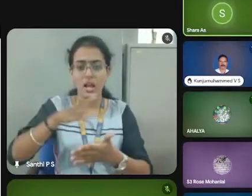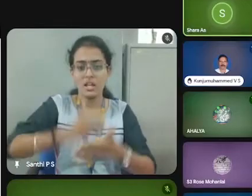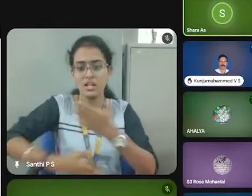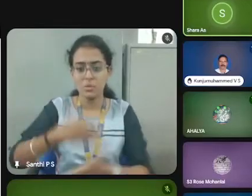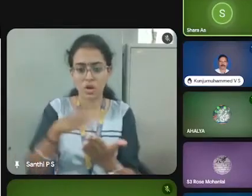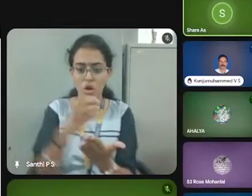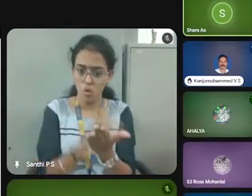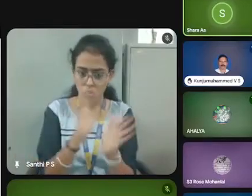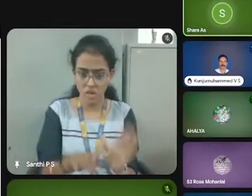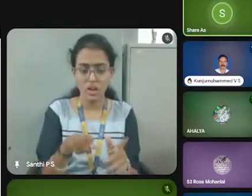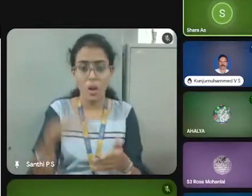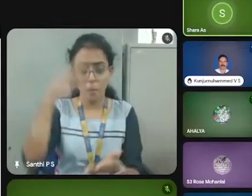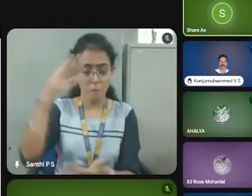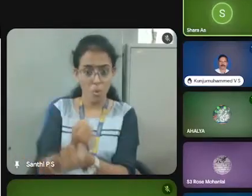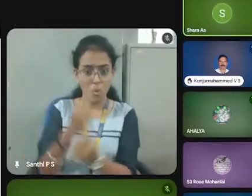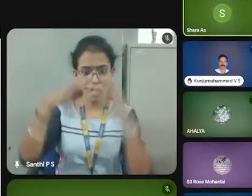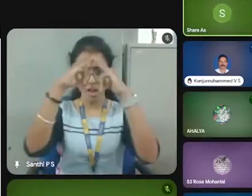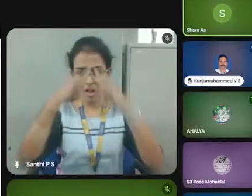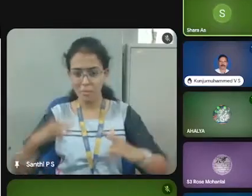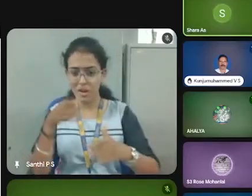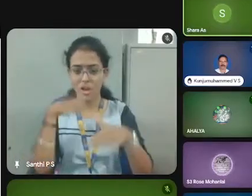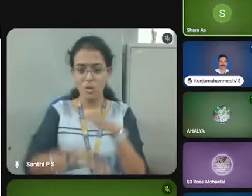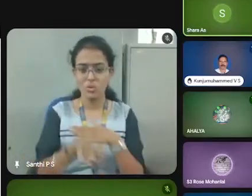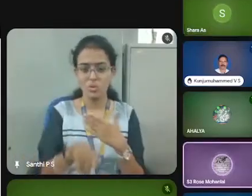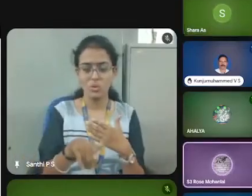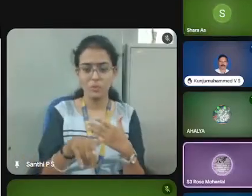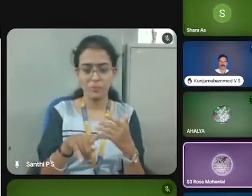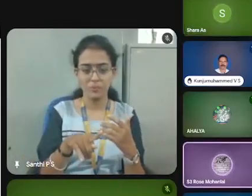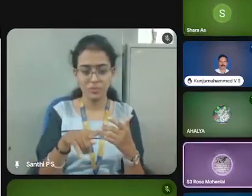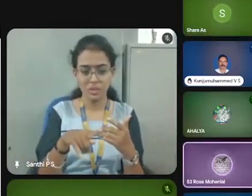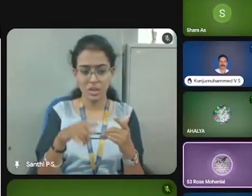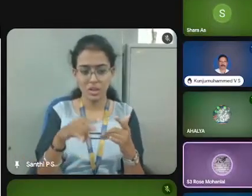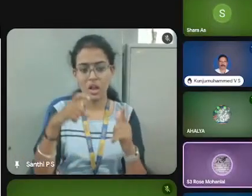പോലീസ് ക്യാമ്പിനടുത്തായിട്ട് സ്റ്റേറ്റ് റിസോഴ്സ് സെന്റർ. ഒരു മിനിറ്റ് മാം,